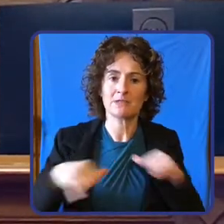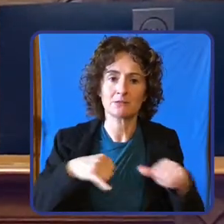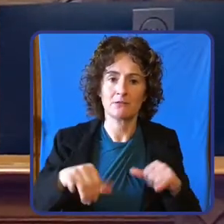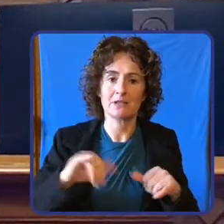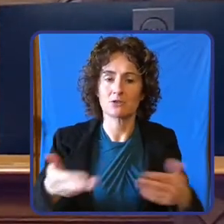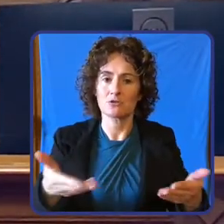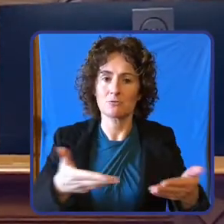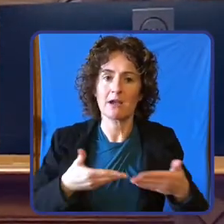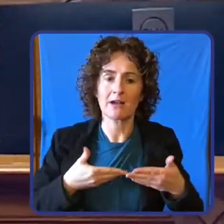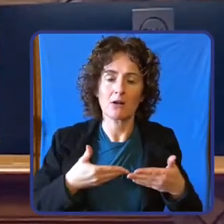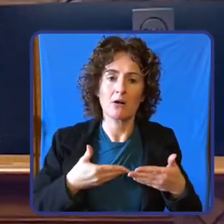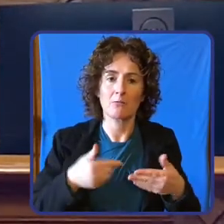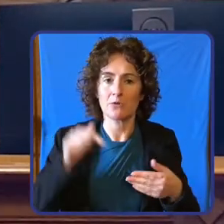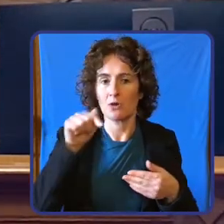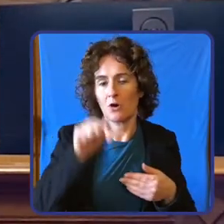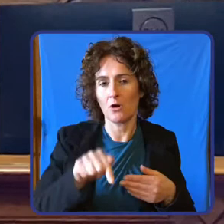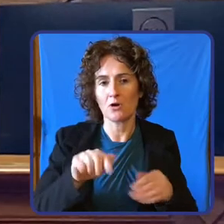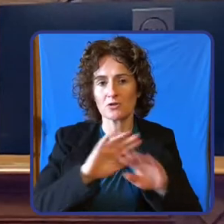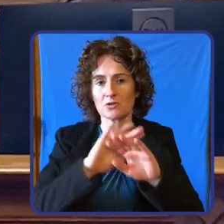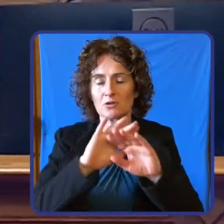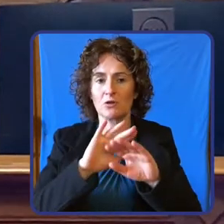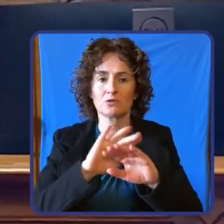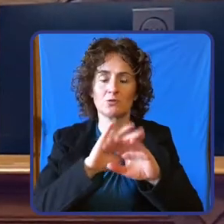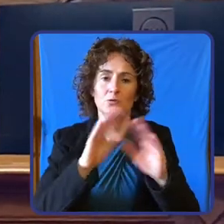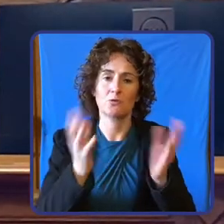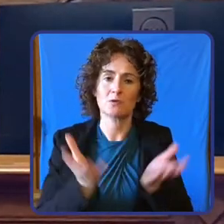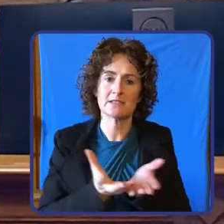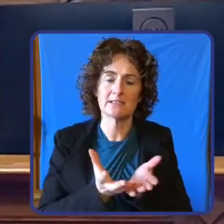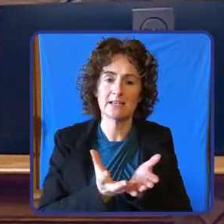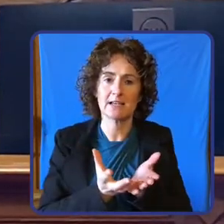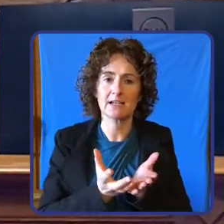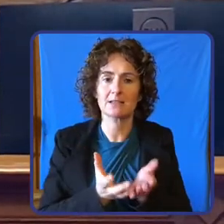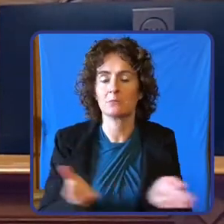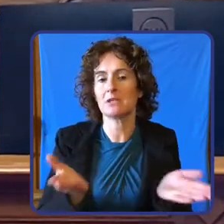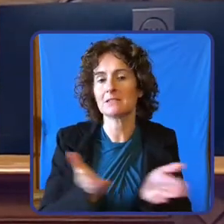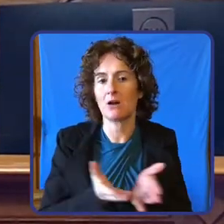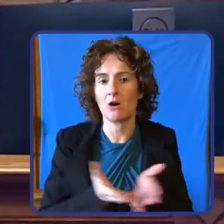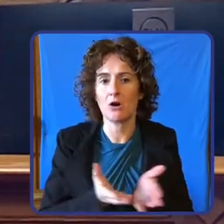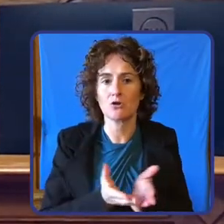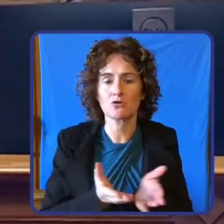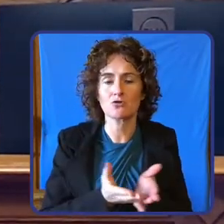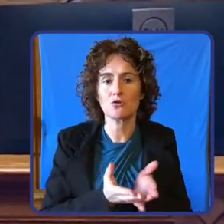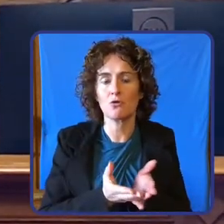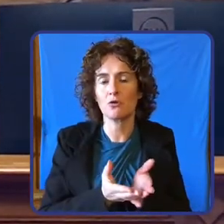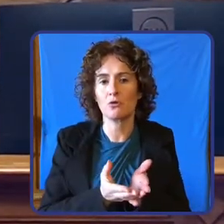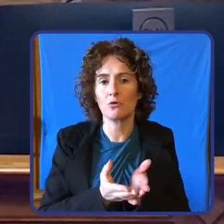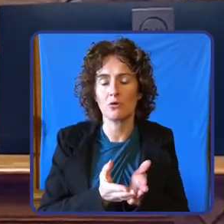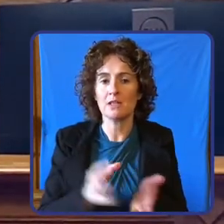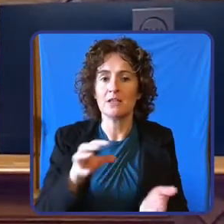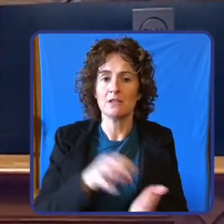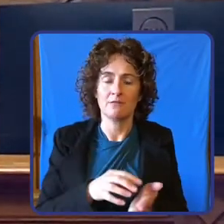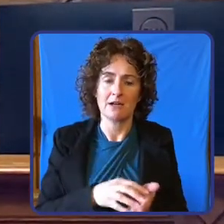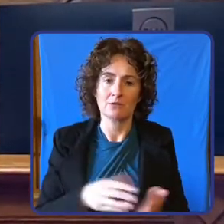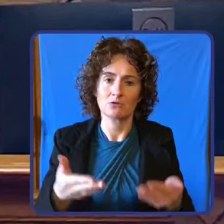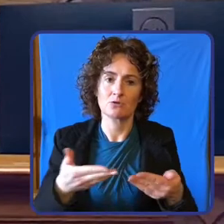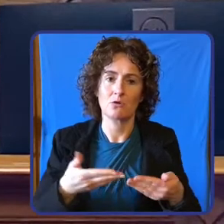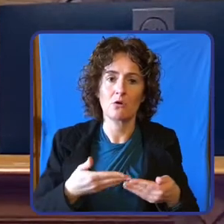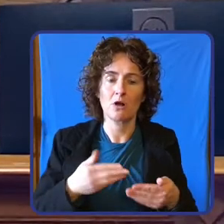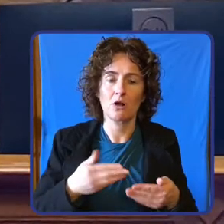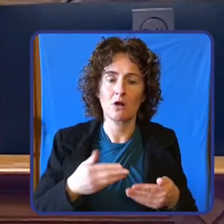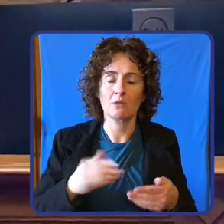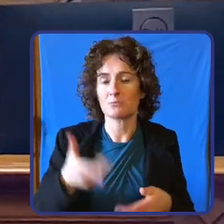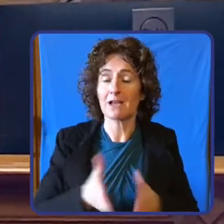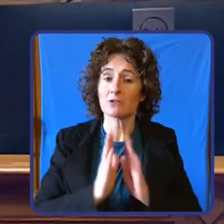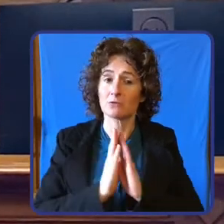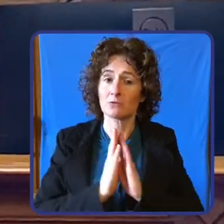megkapja legalább azt az összeget, amit a hasonló adőerejű és hasonló méretű városok megkaptak. Második